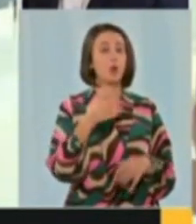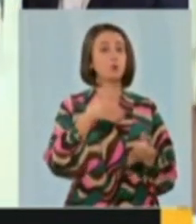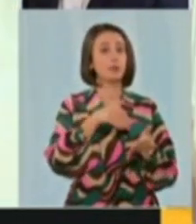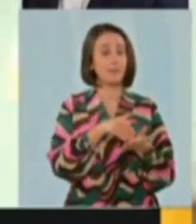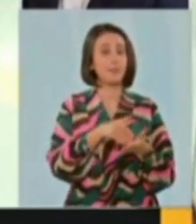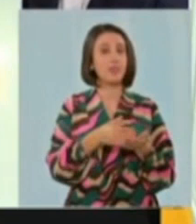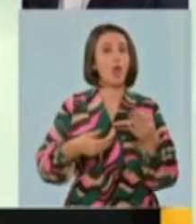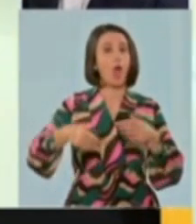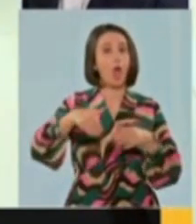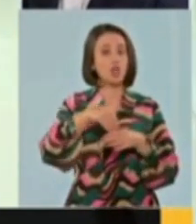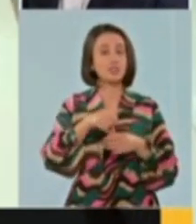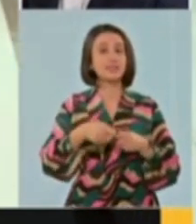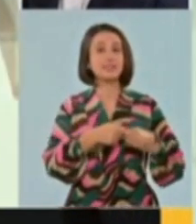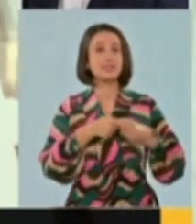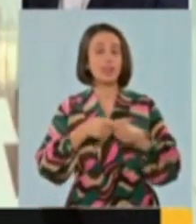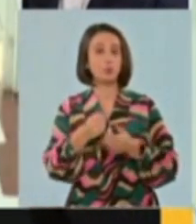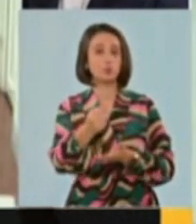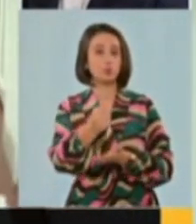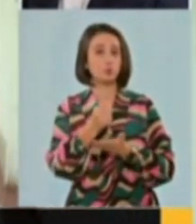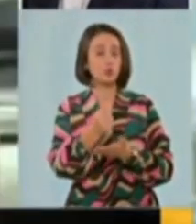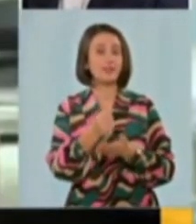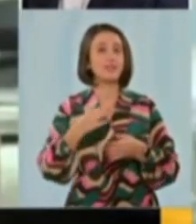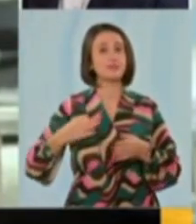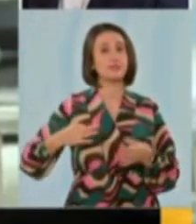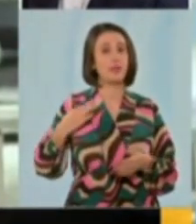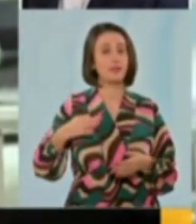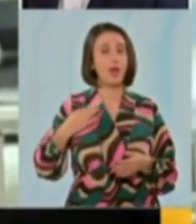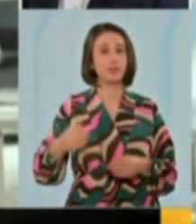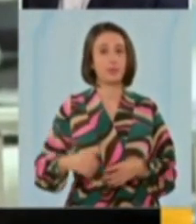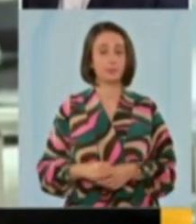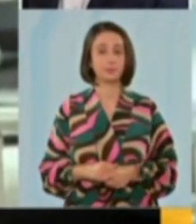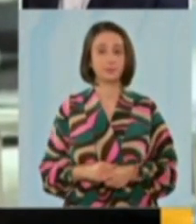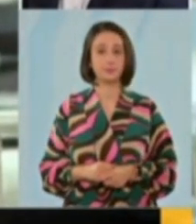74.000 de angajați în sistemul bugetar de sănătate